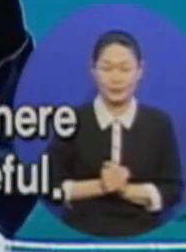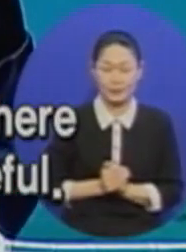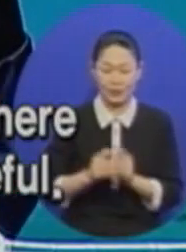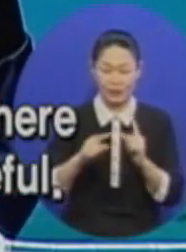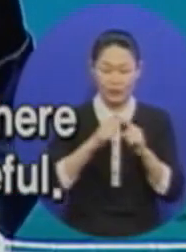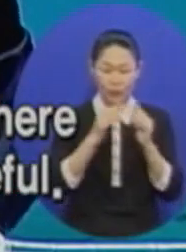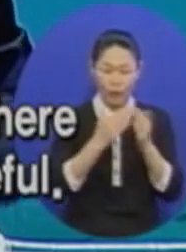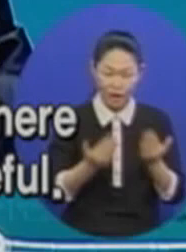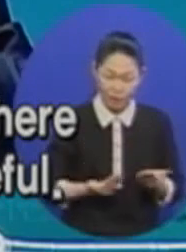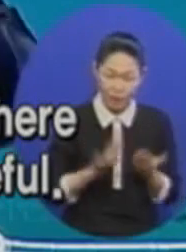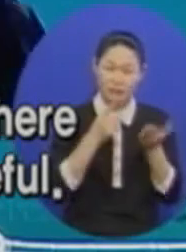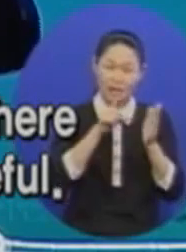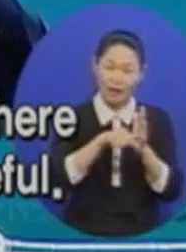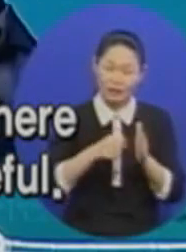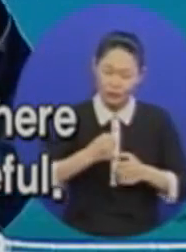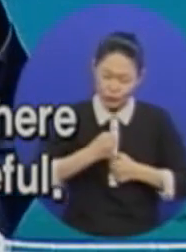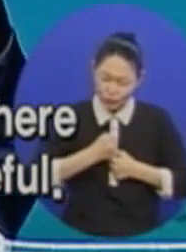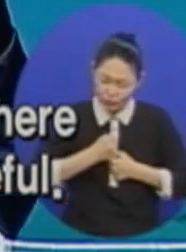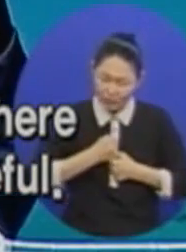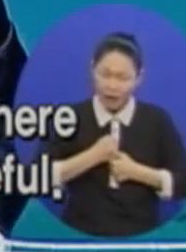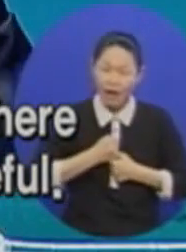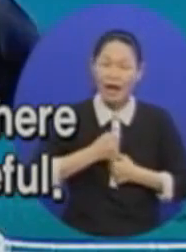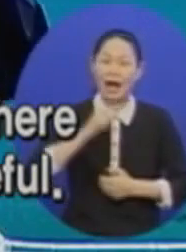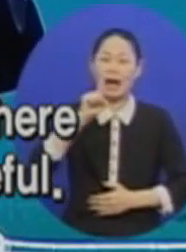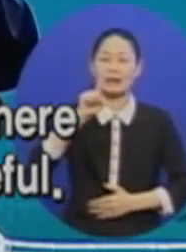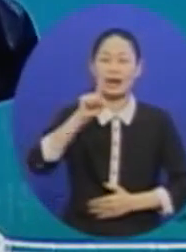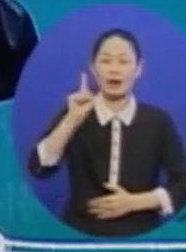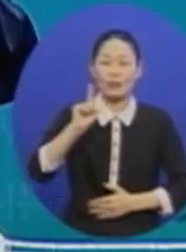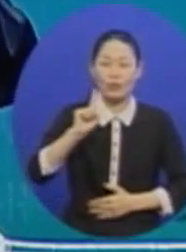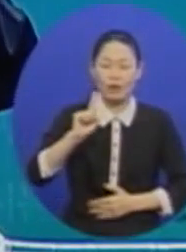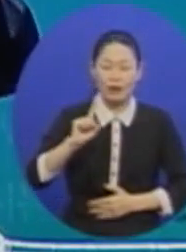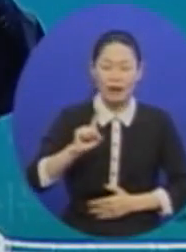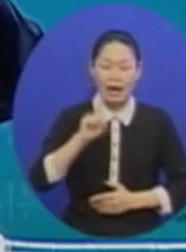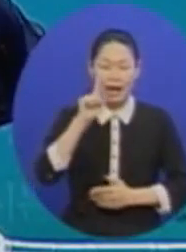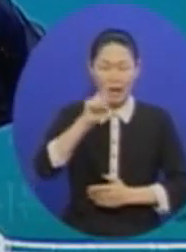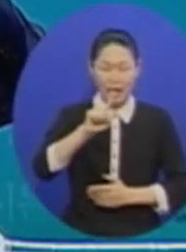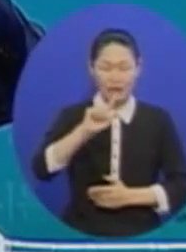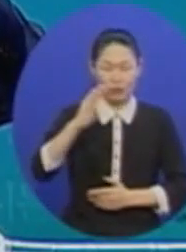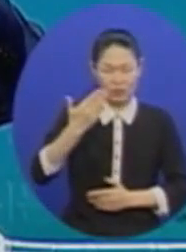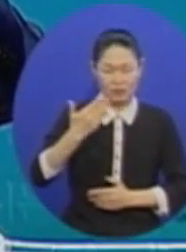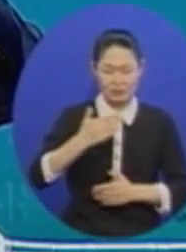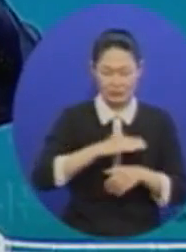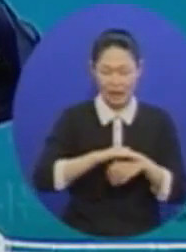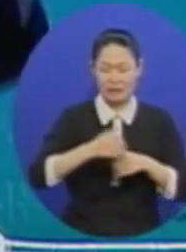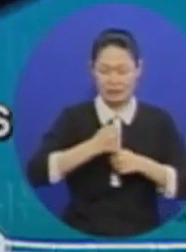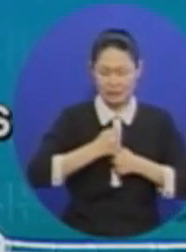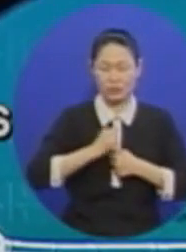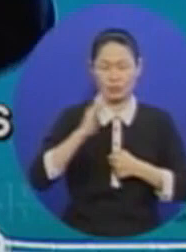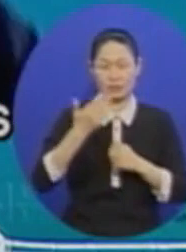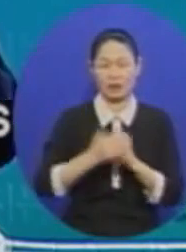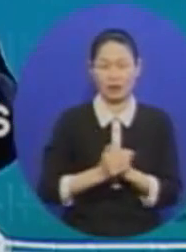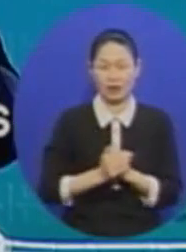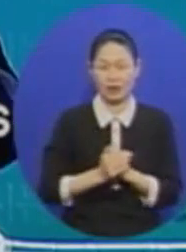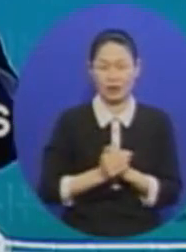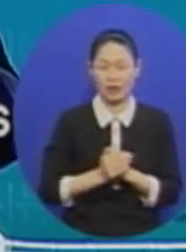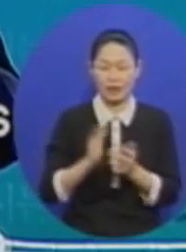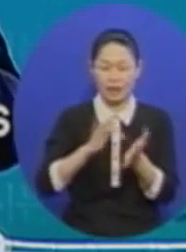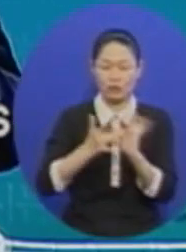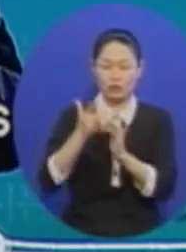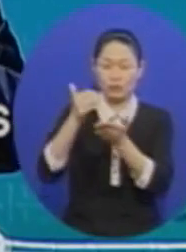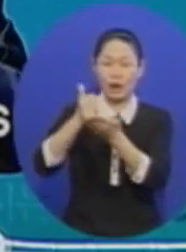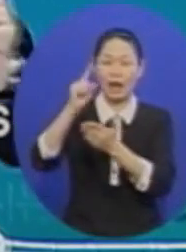교회 봉사 할 때 조심할 것은 딱 하나입니다 그래서 나 나 되는 것을 지키는 거에요 예수님과 하나 되는